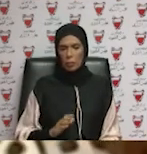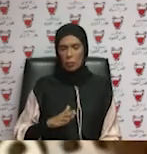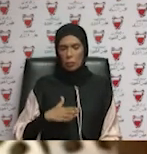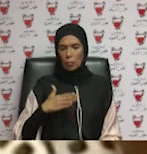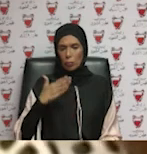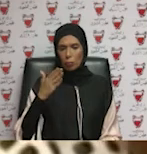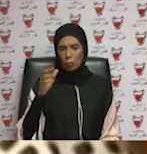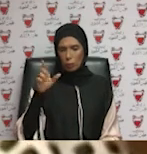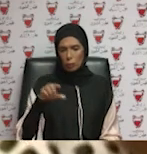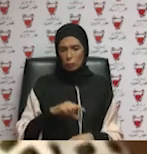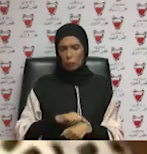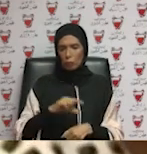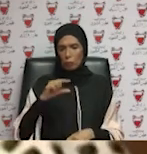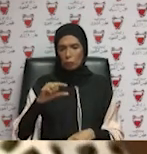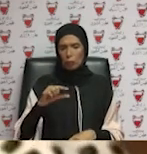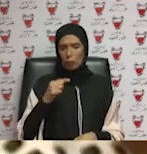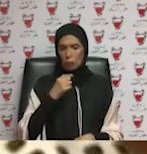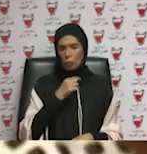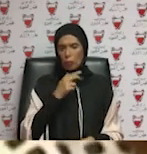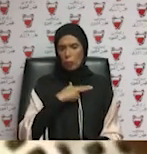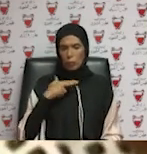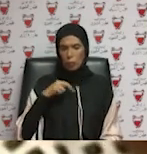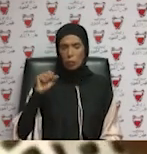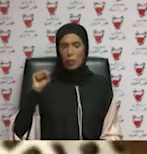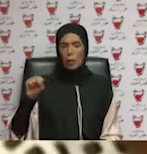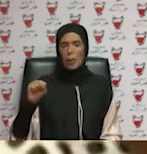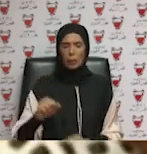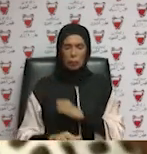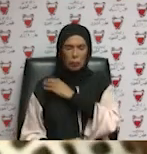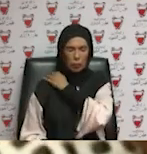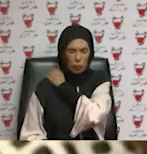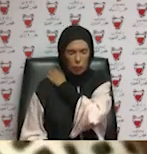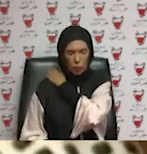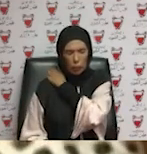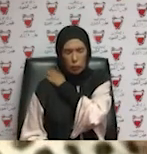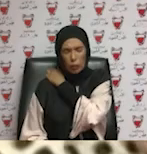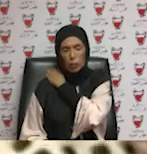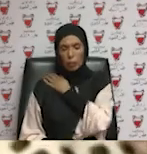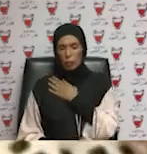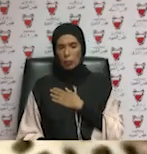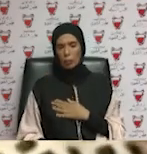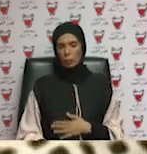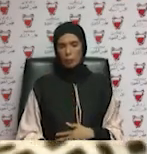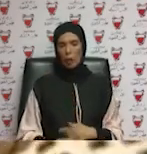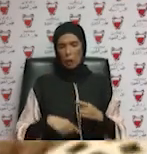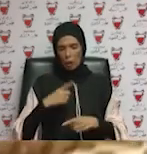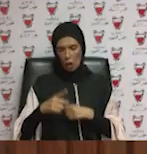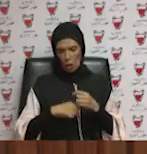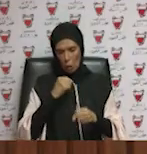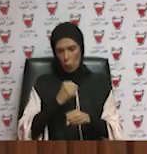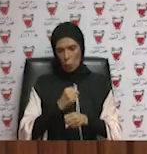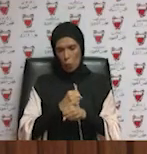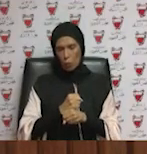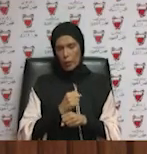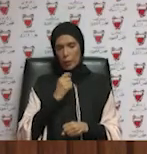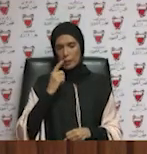في المستشفيات الخاصة والحكومية، وأن لا يوجد أي طبيب بحريني عاطل عن العمل. وشكرا.